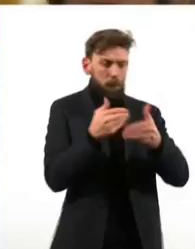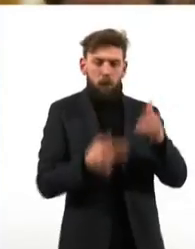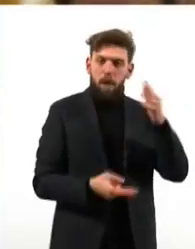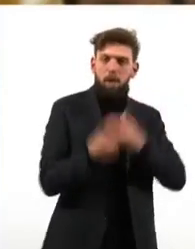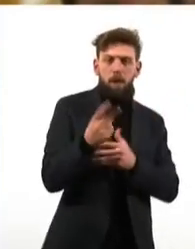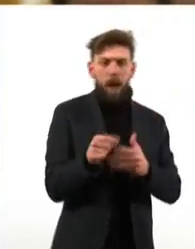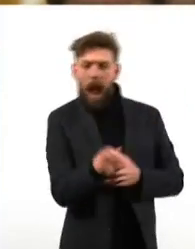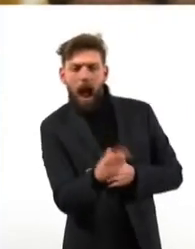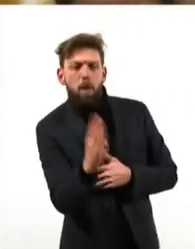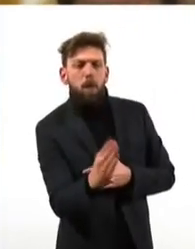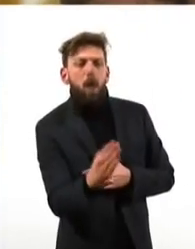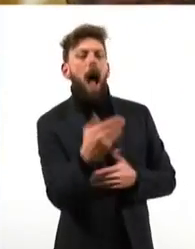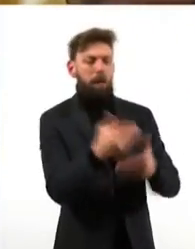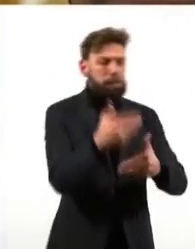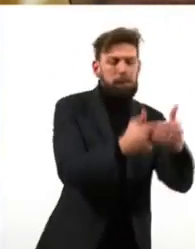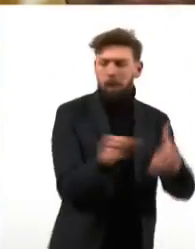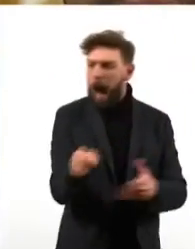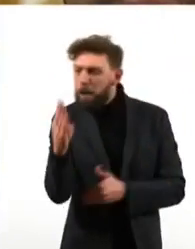besoin.